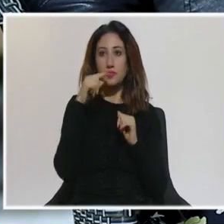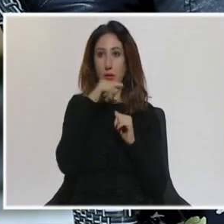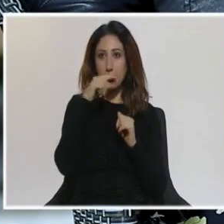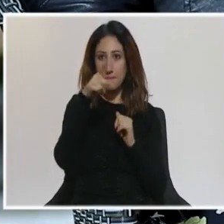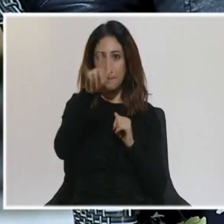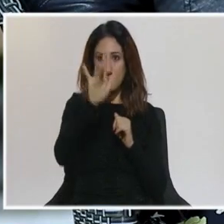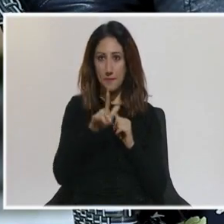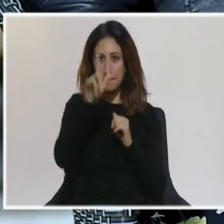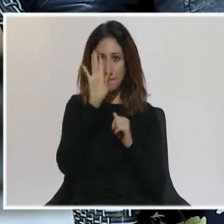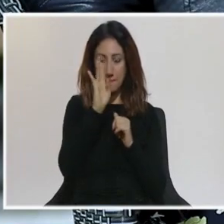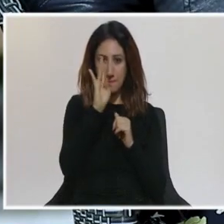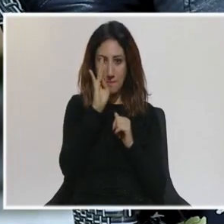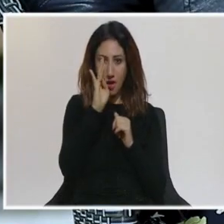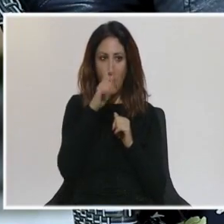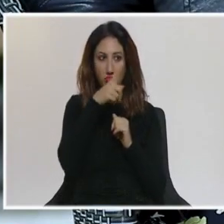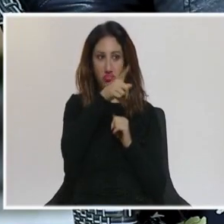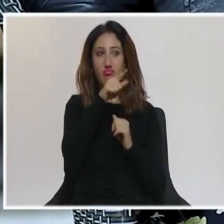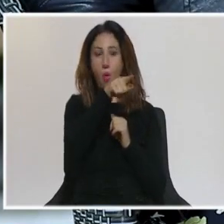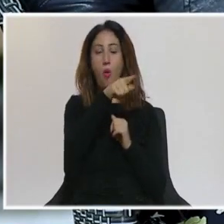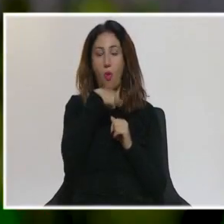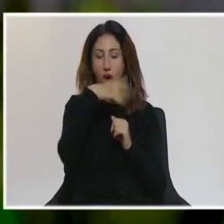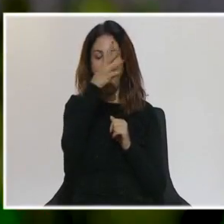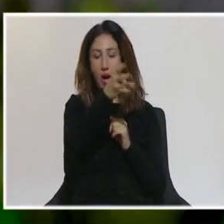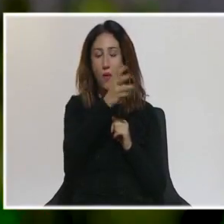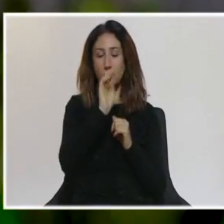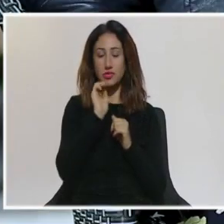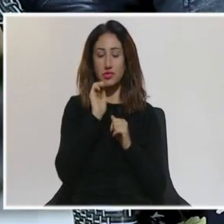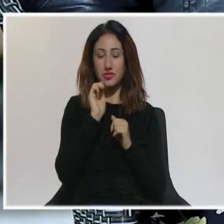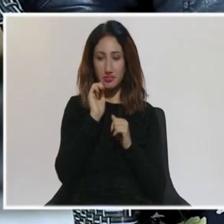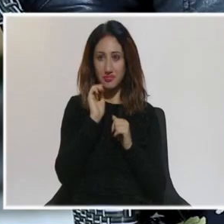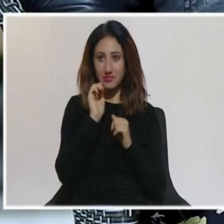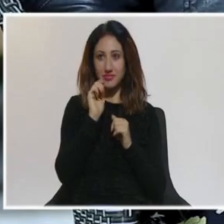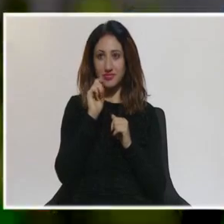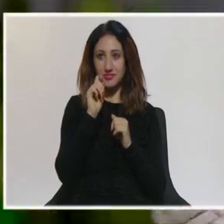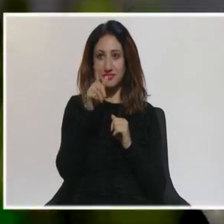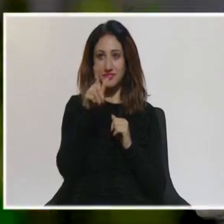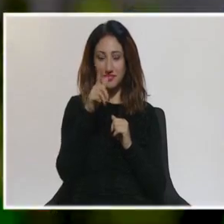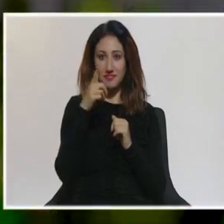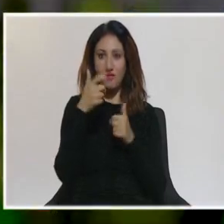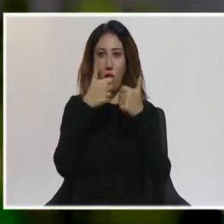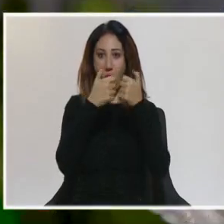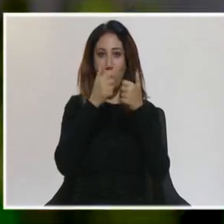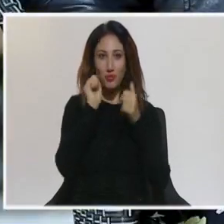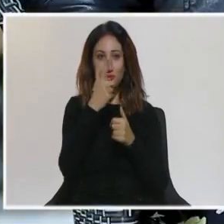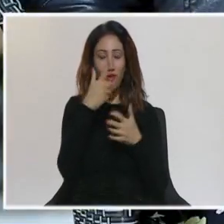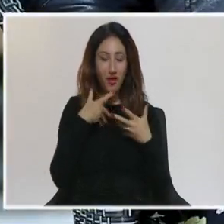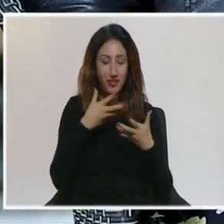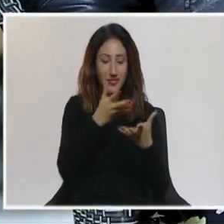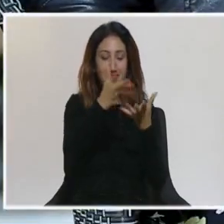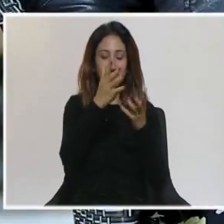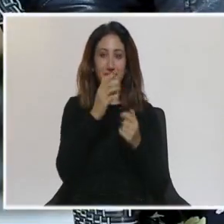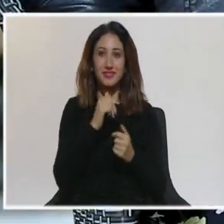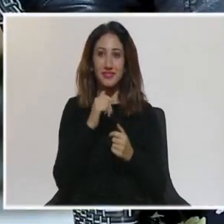اول ما شفتها قلت دي مراتي، ده حب من اول نظره يعني. يعني اعجاب وحب من اول نظره يعني فعلا ده اللي